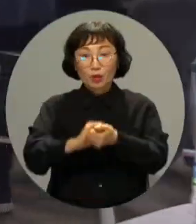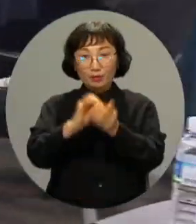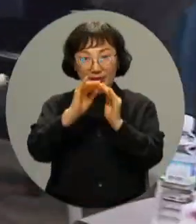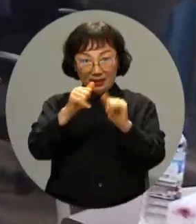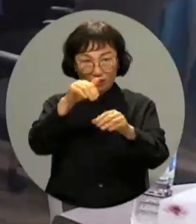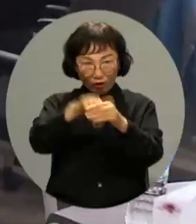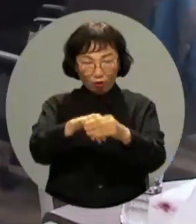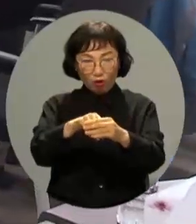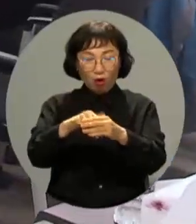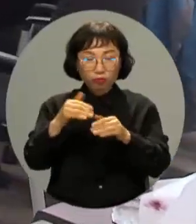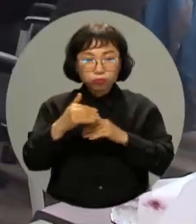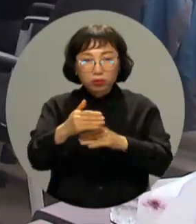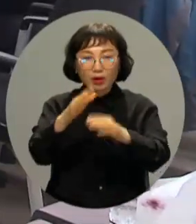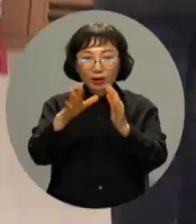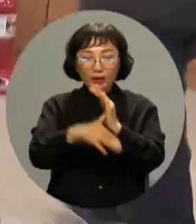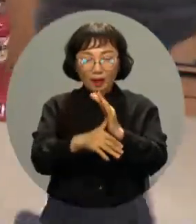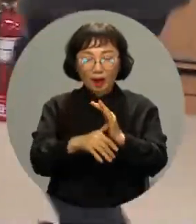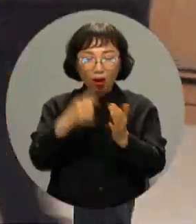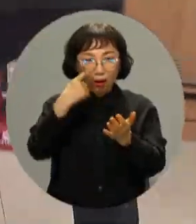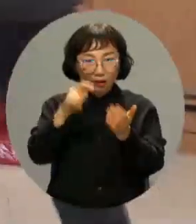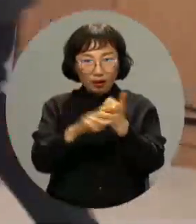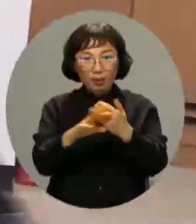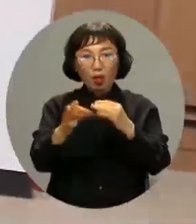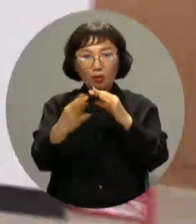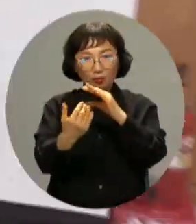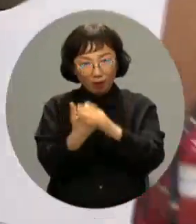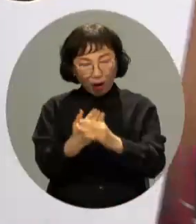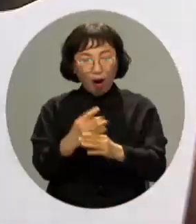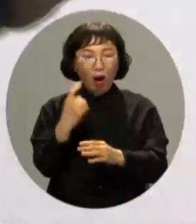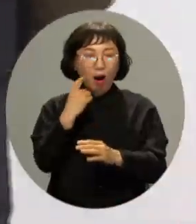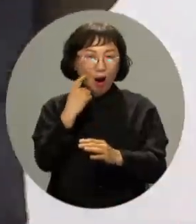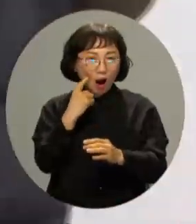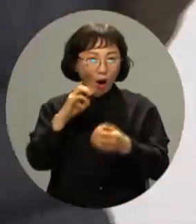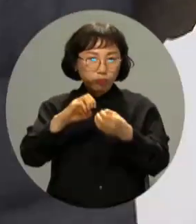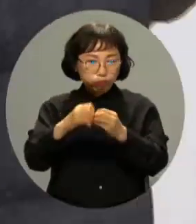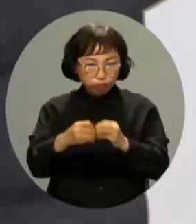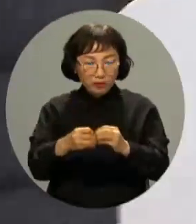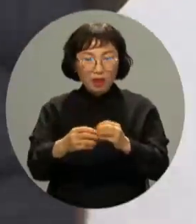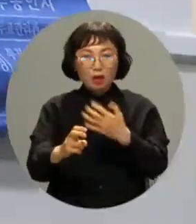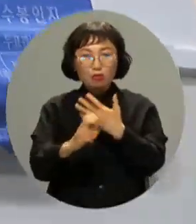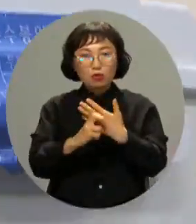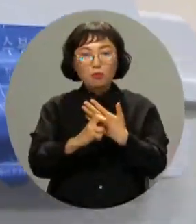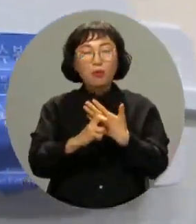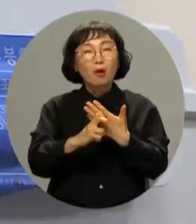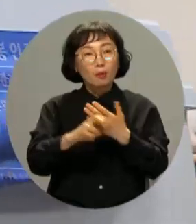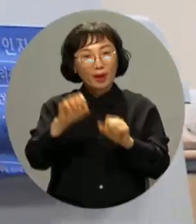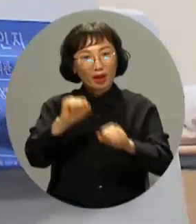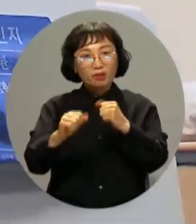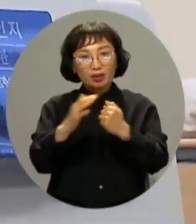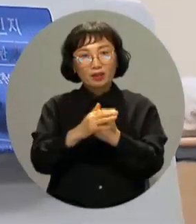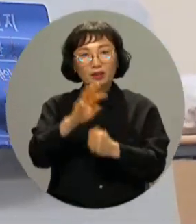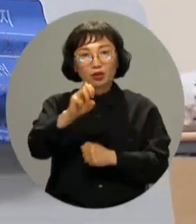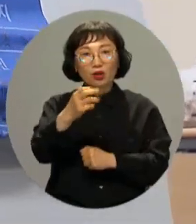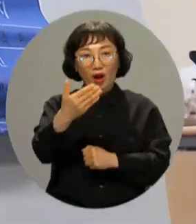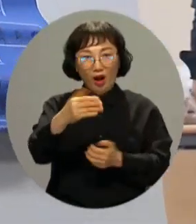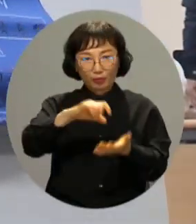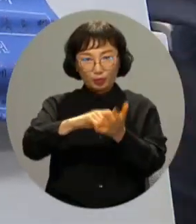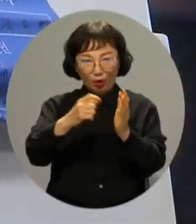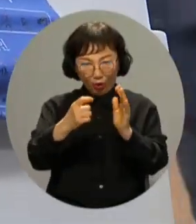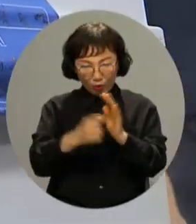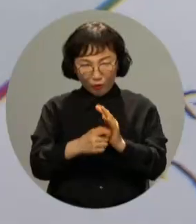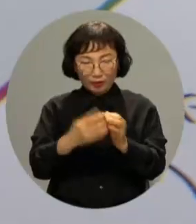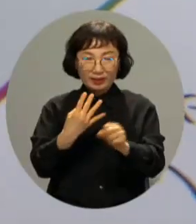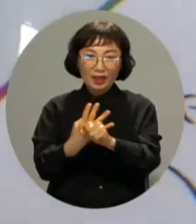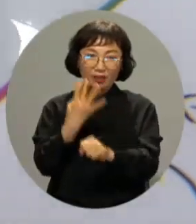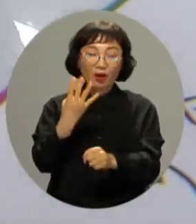선거 과정에서 적발된 금품 기부나 허위 사실 유포 등 위법 행위는 39건으로 4년 전 2회 선거